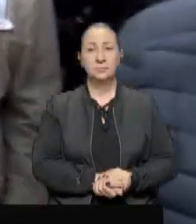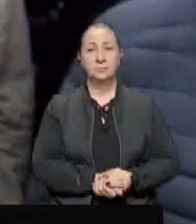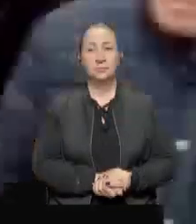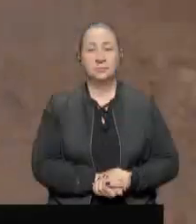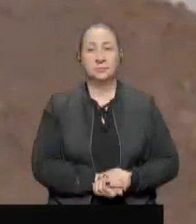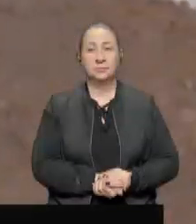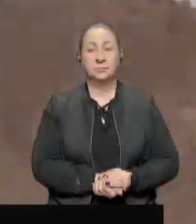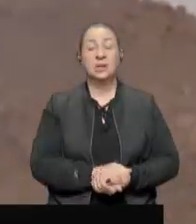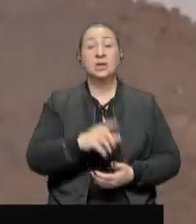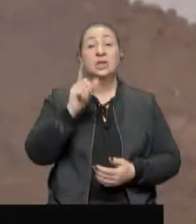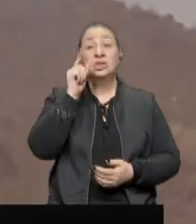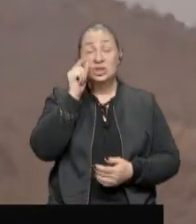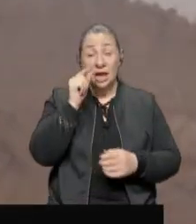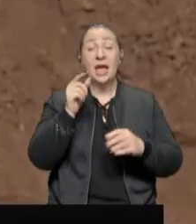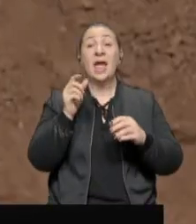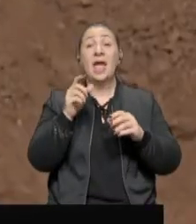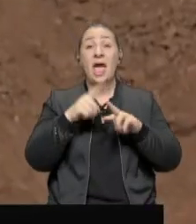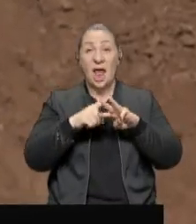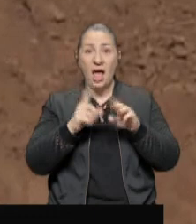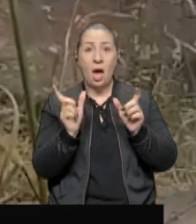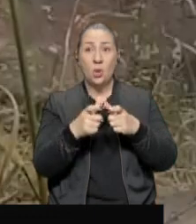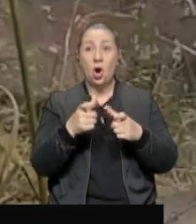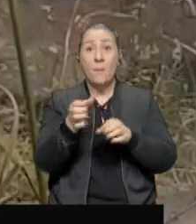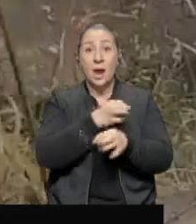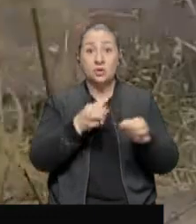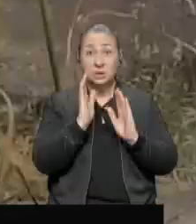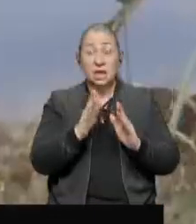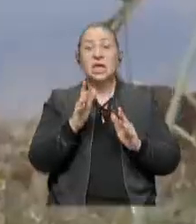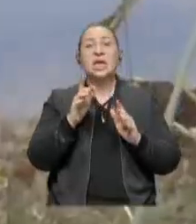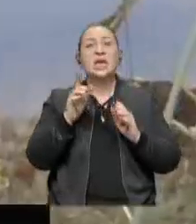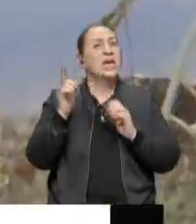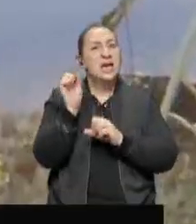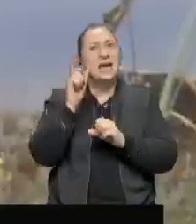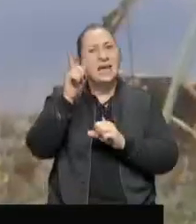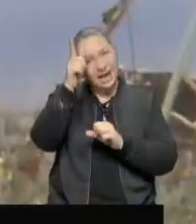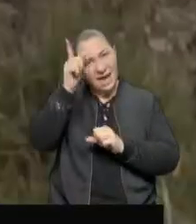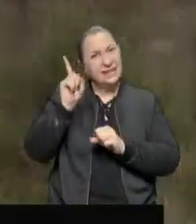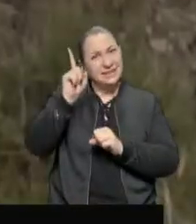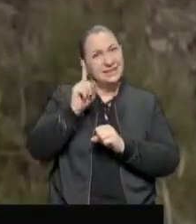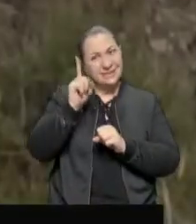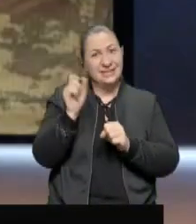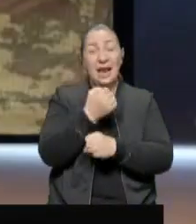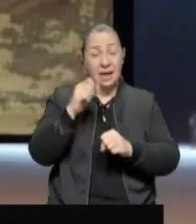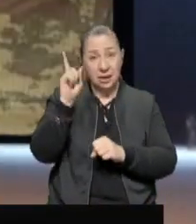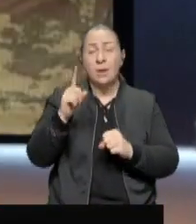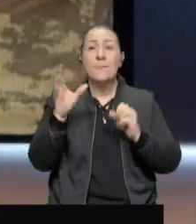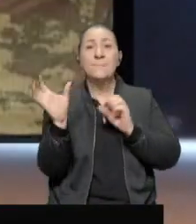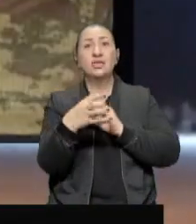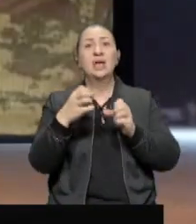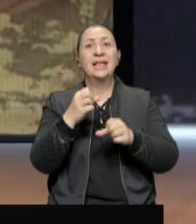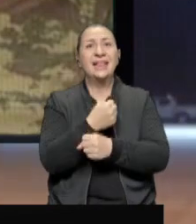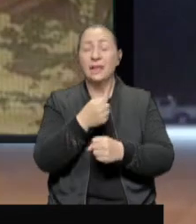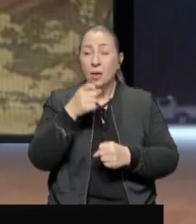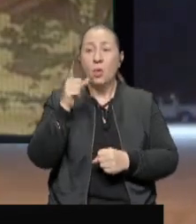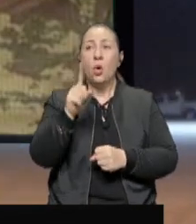Şehit bırak! Şırnak'ta Eren Abluka operasyonu sürerken Irak'ın kuzeyinde de Pençe Kilit Harekatı devam ediyor. 19